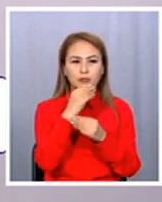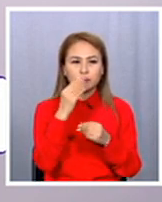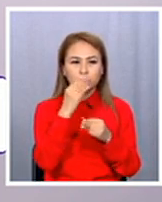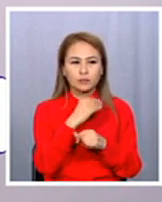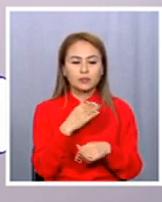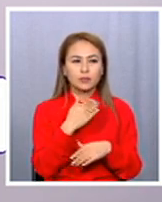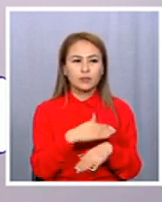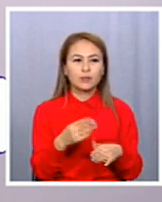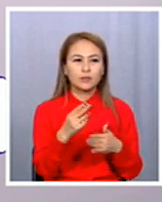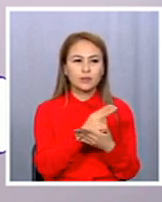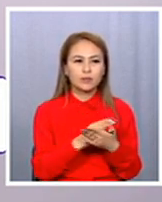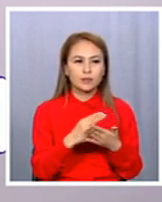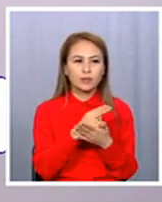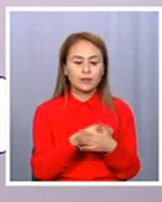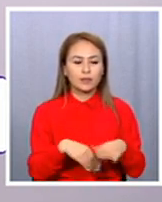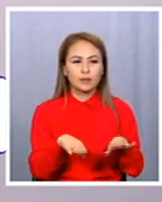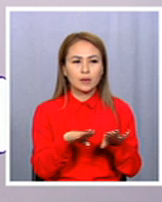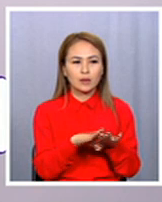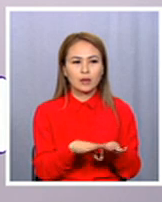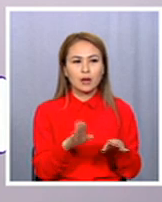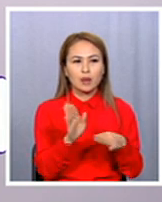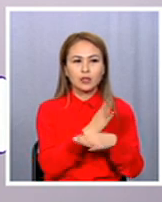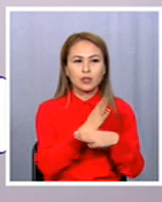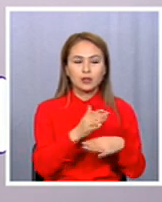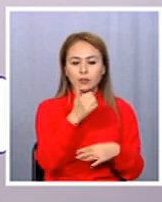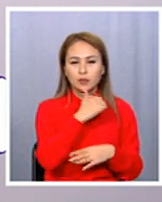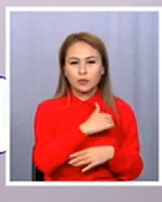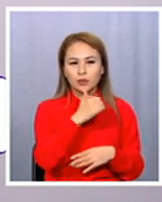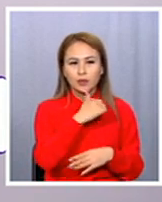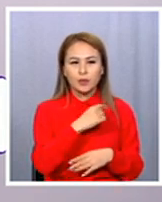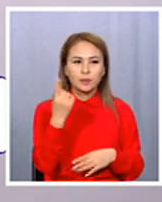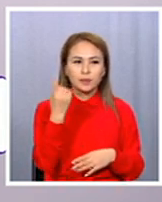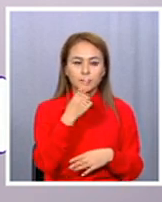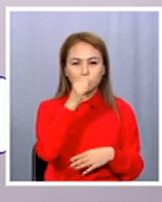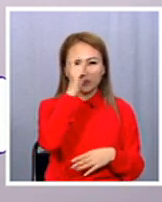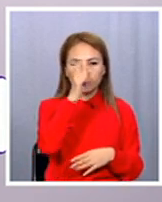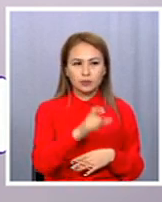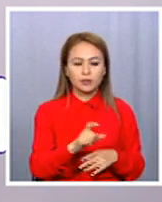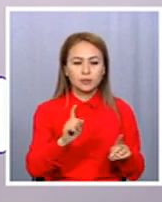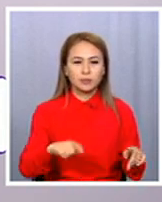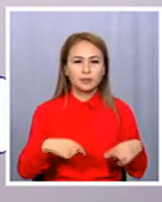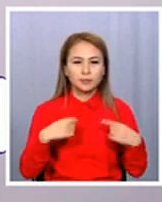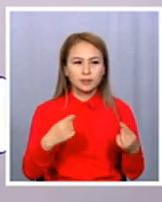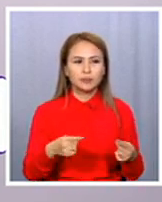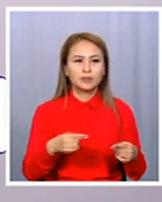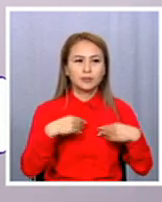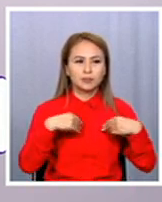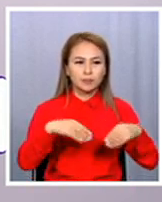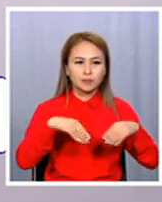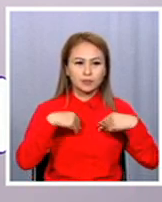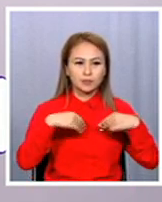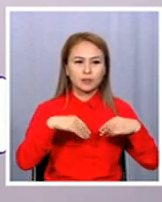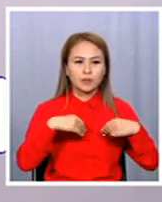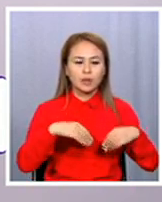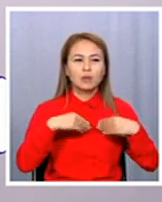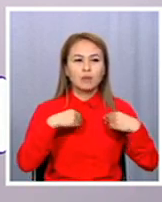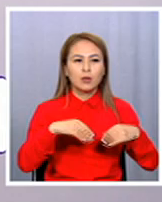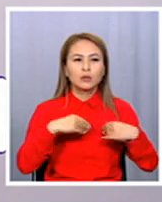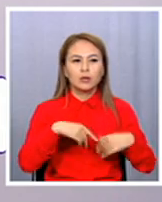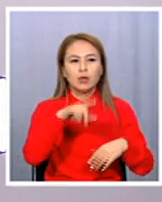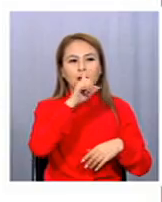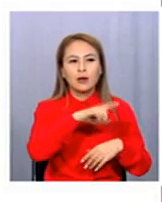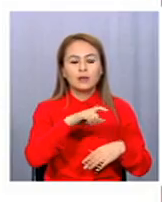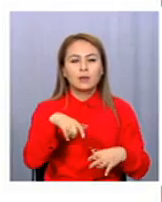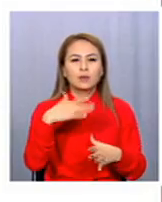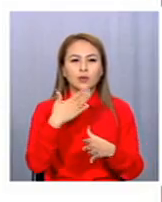Мына суреттерге қарап, осыларды ажыратып көрейік. Бірінші сіздерге берілген бау-бақша. Бау-бақша адамның